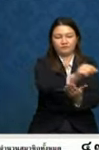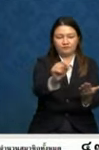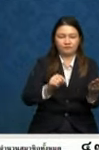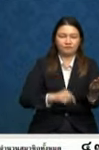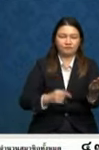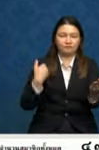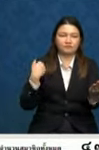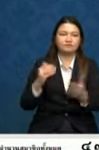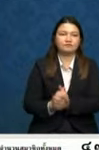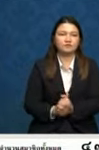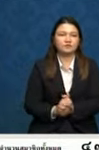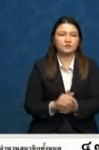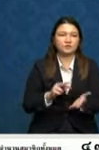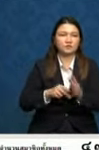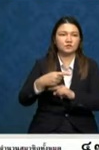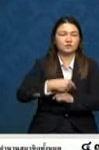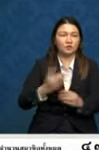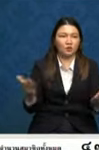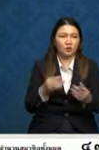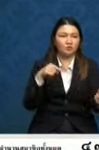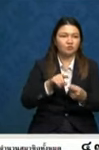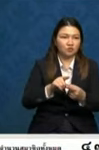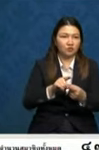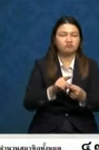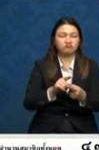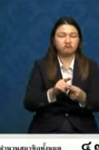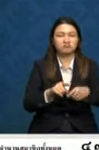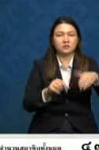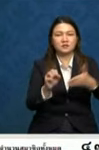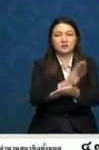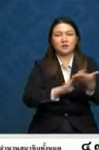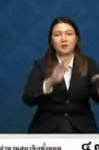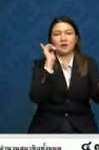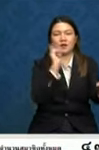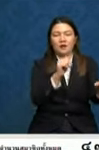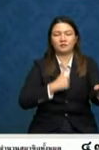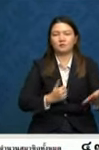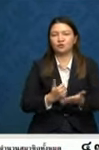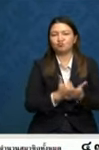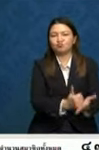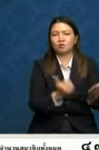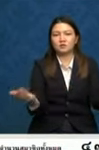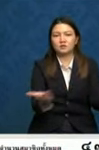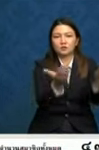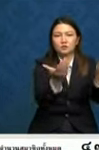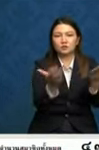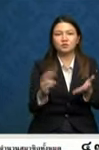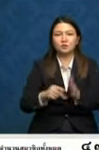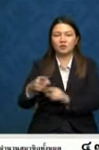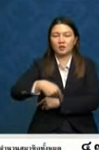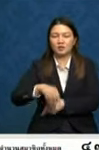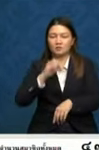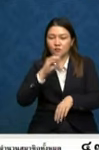ริมสร้างความมั่นคงของสถาบันหลักของชาติการส่งเสริมให้ประชาชนมีส่วนร่วมในการป้อง